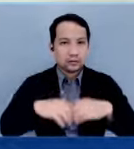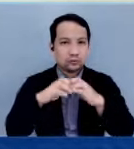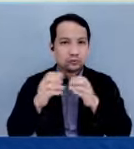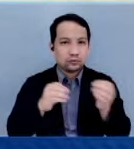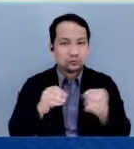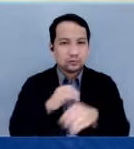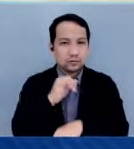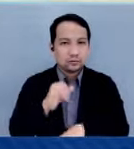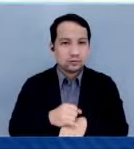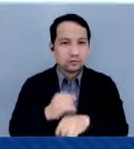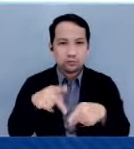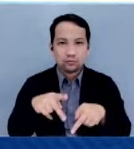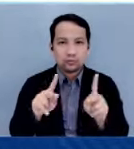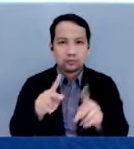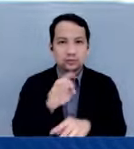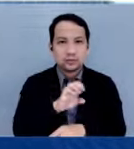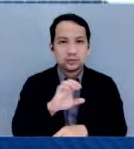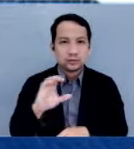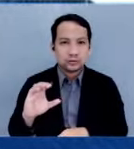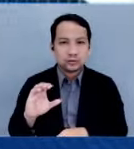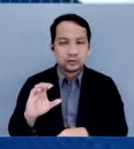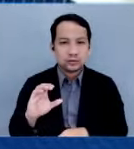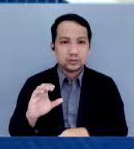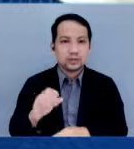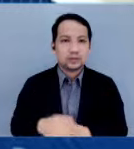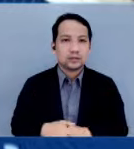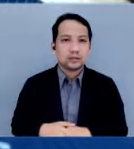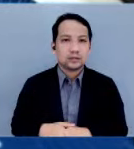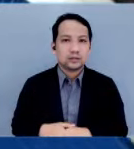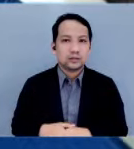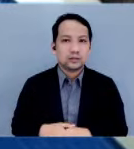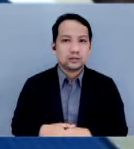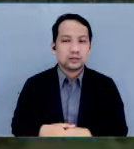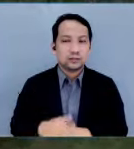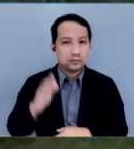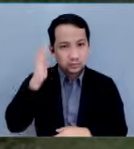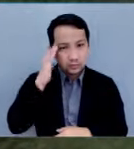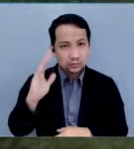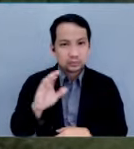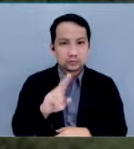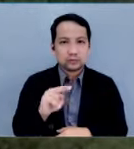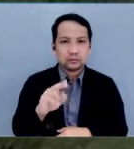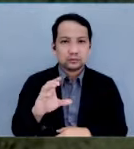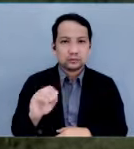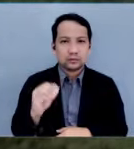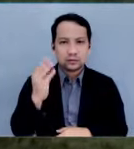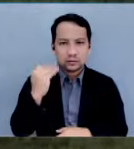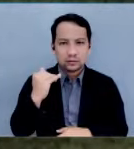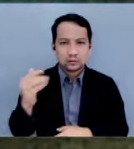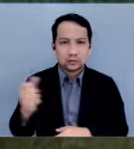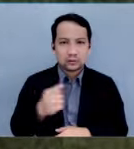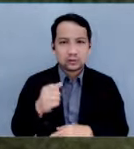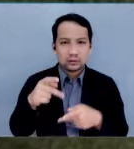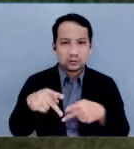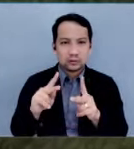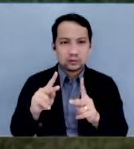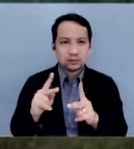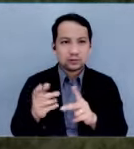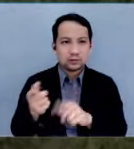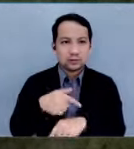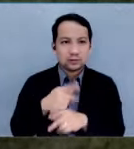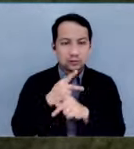walang Environmental Compliance Certificate o ECC. Aalamin naman ng UNESCO kung paano nakakuha ng permit ang resort mula sa Protected